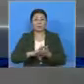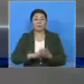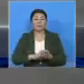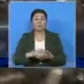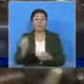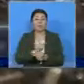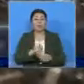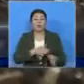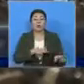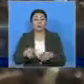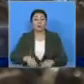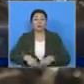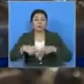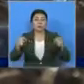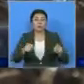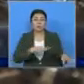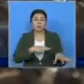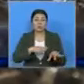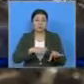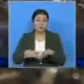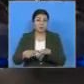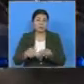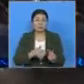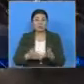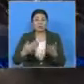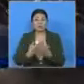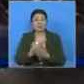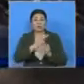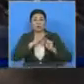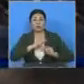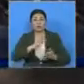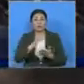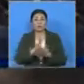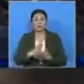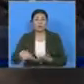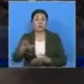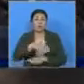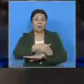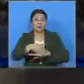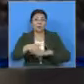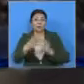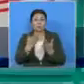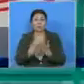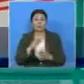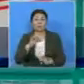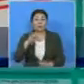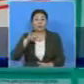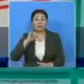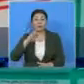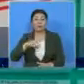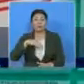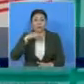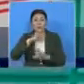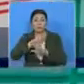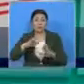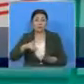үшін ашылған жолдарды қайта құру жоспар бойынша жүргізіліп жатыр. Аймақ басшысы барлық нысанда битум тапшылығы байқалатынын және бұл мәселені